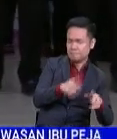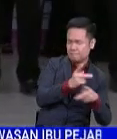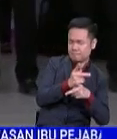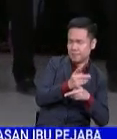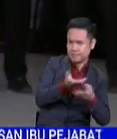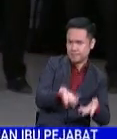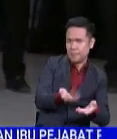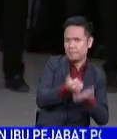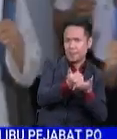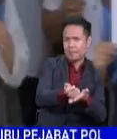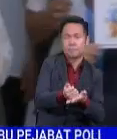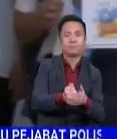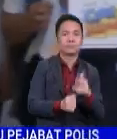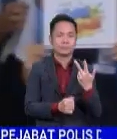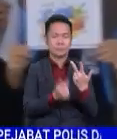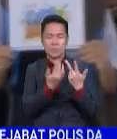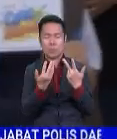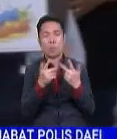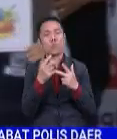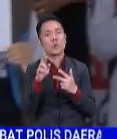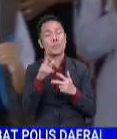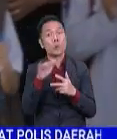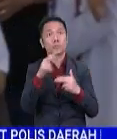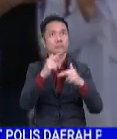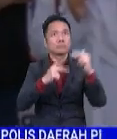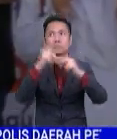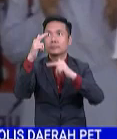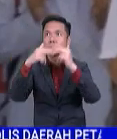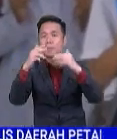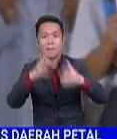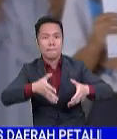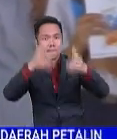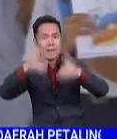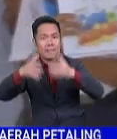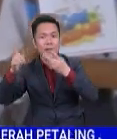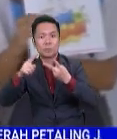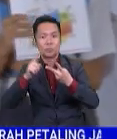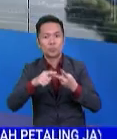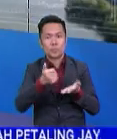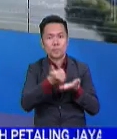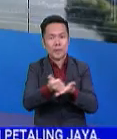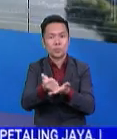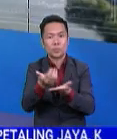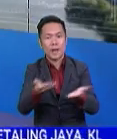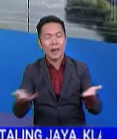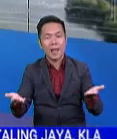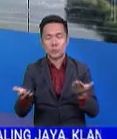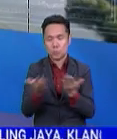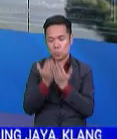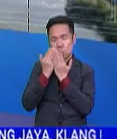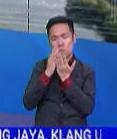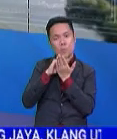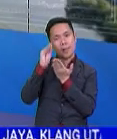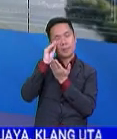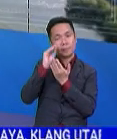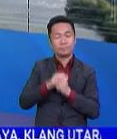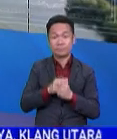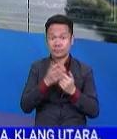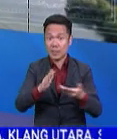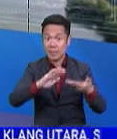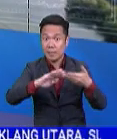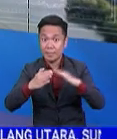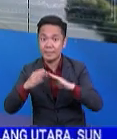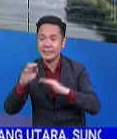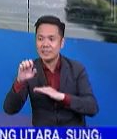bantuan 34000 Ringgit bagi pembaikan bangunan dan peralatan pembelajaran community dalam kawasan